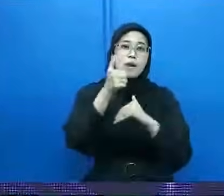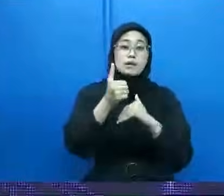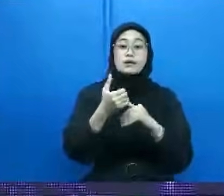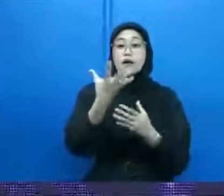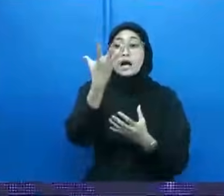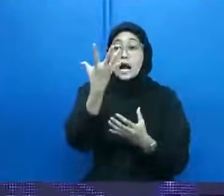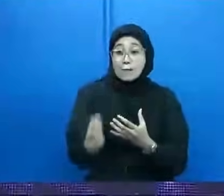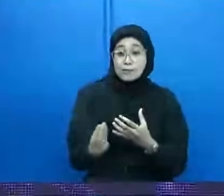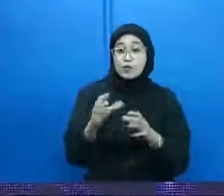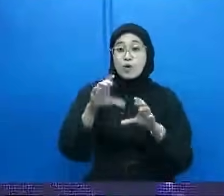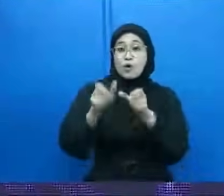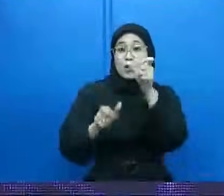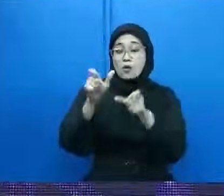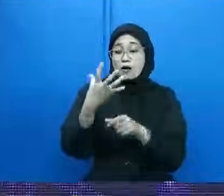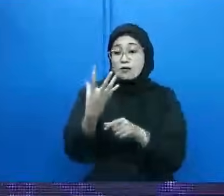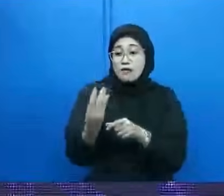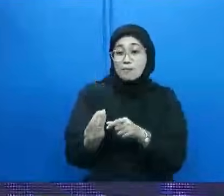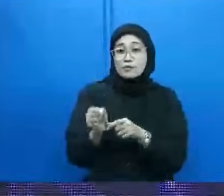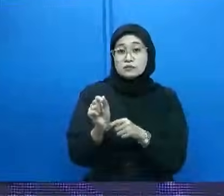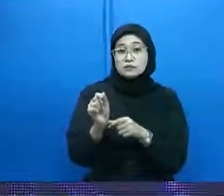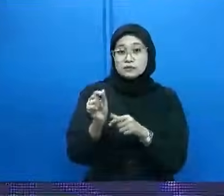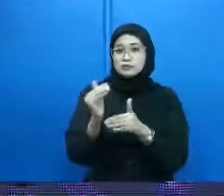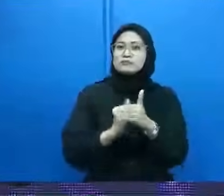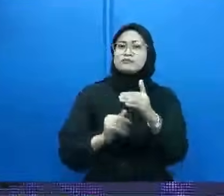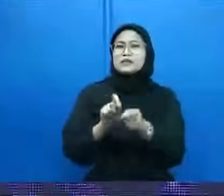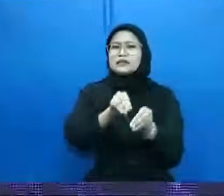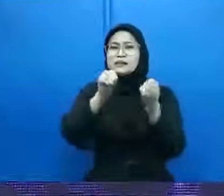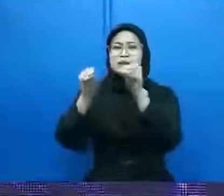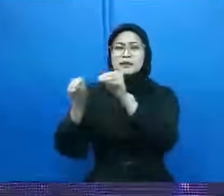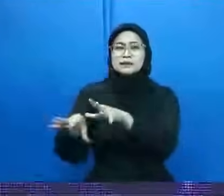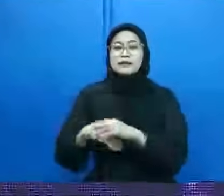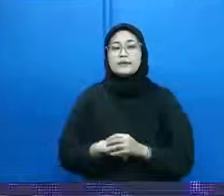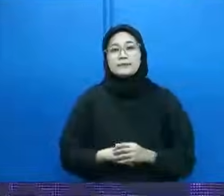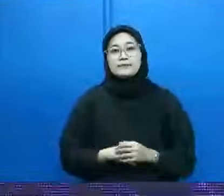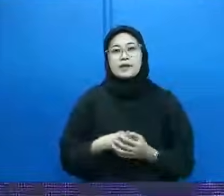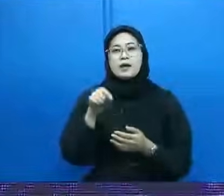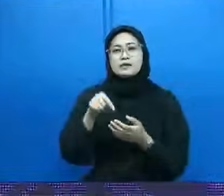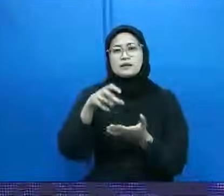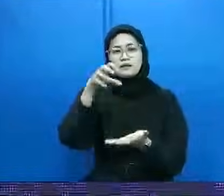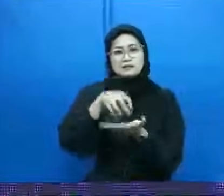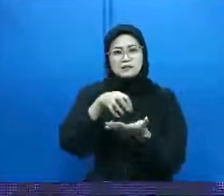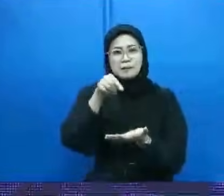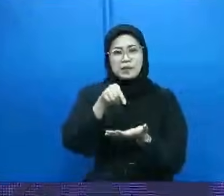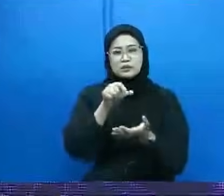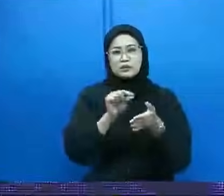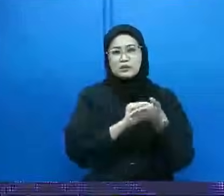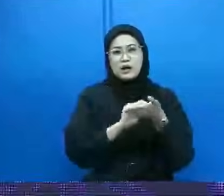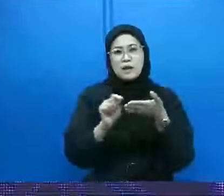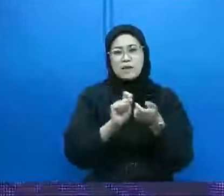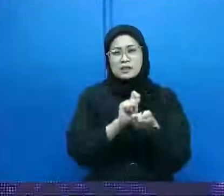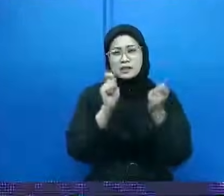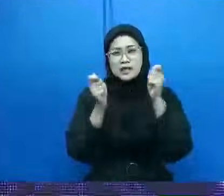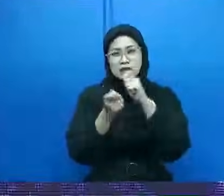Untuk mengabadikan itu, dimasukkanlah nama tempatnya. Gifar, berasal dari Gifar, tambah alif lam di depannya, ujungnya ganti dengan